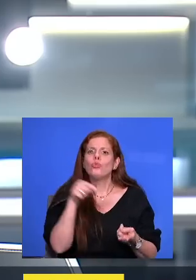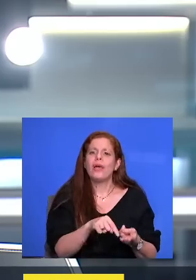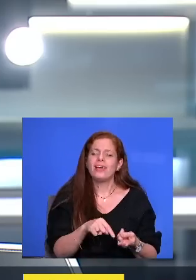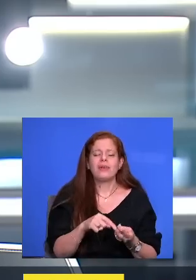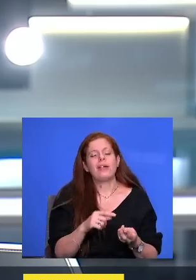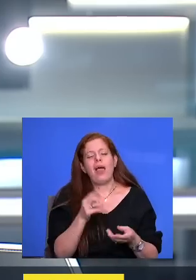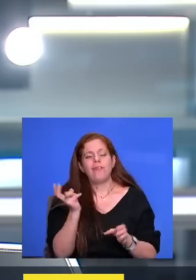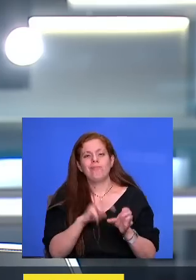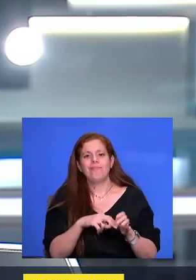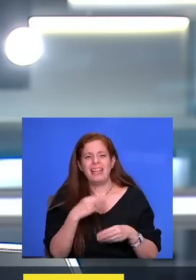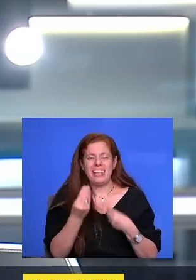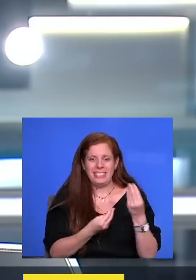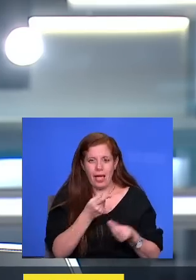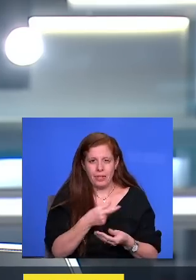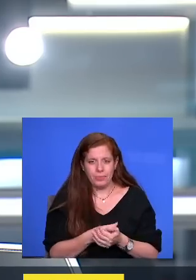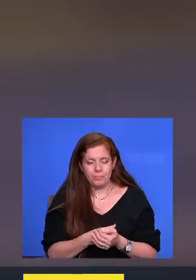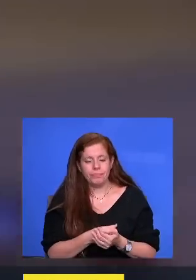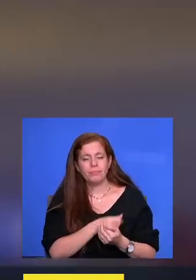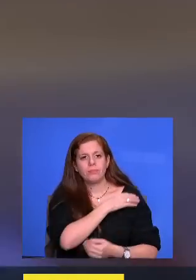העולם הערבי רואי קייס עם הסיפור הזה.